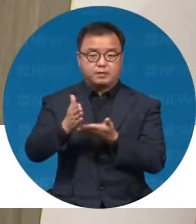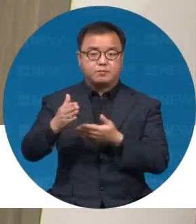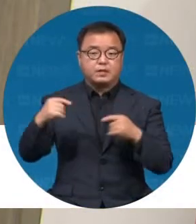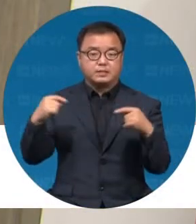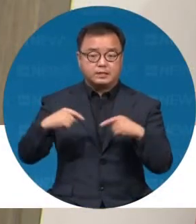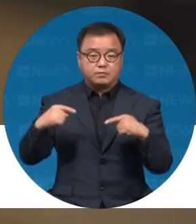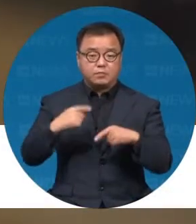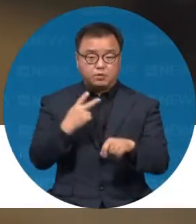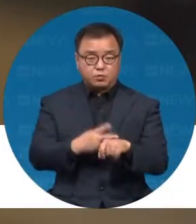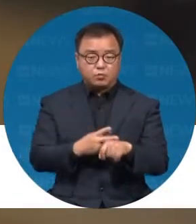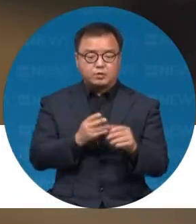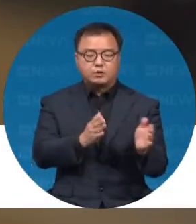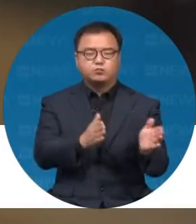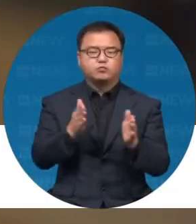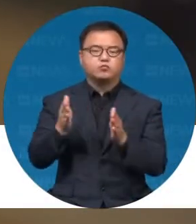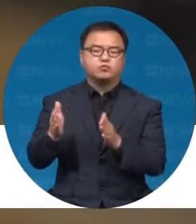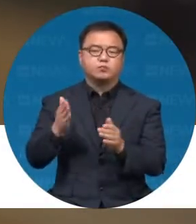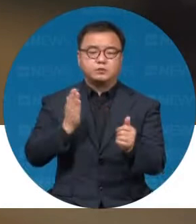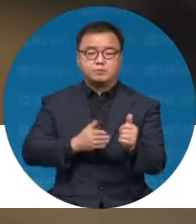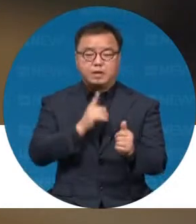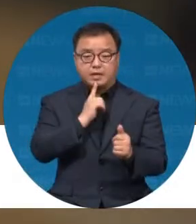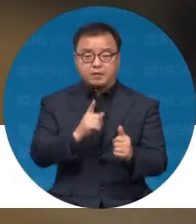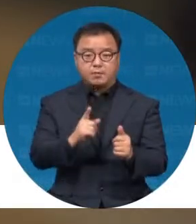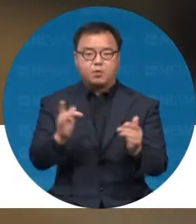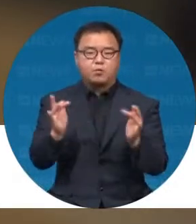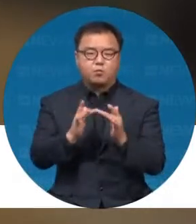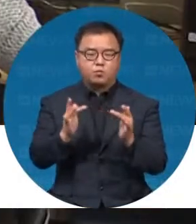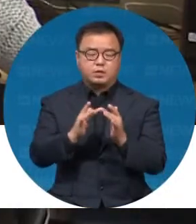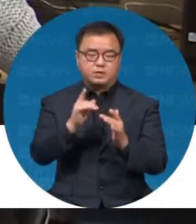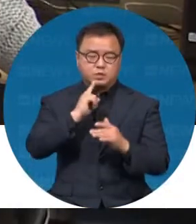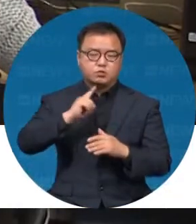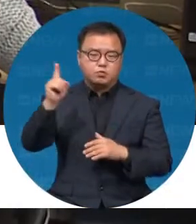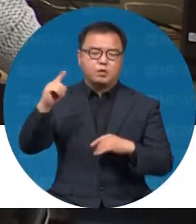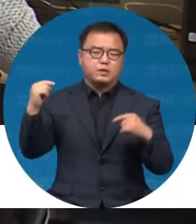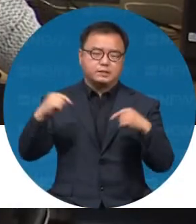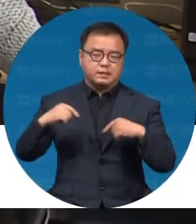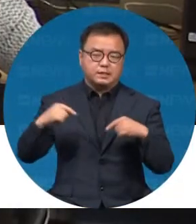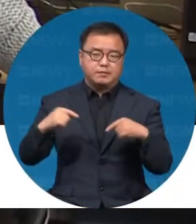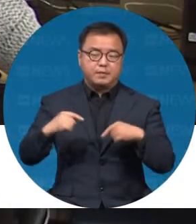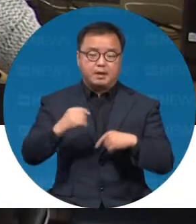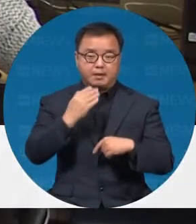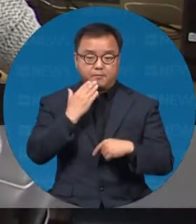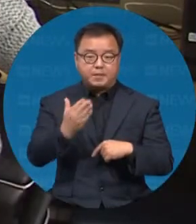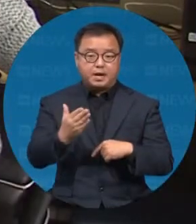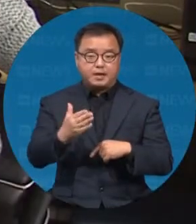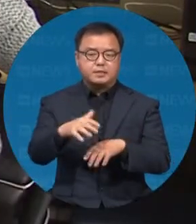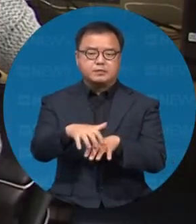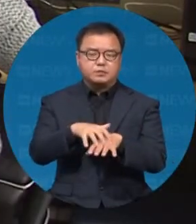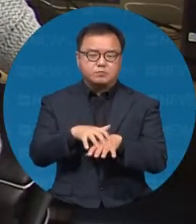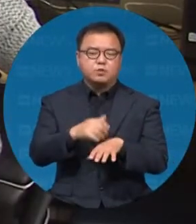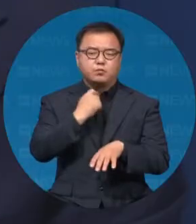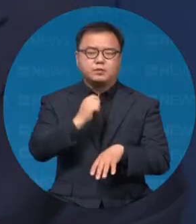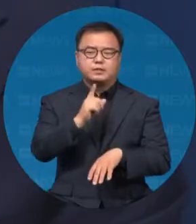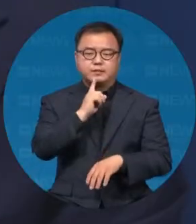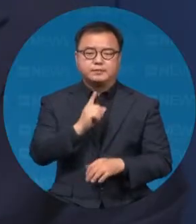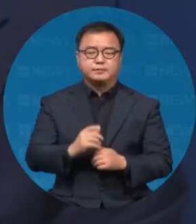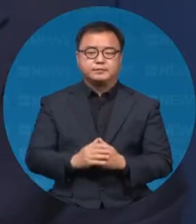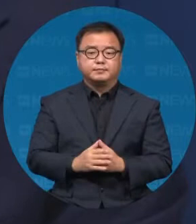증언하는 한편 온라인을 통해 쉽게 신고하고 상담 받을 수 있는 시스템을 구축하겠다 고 약속했습니다